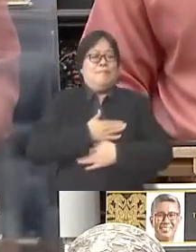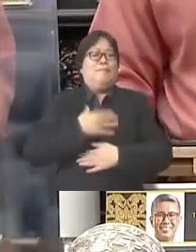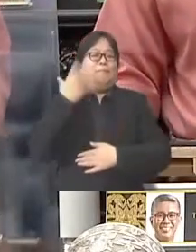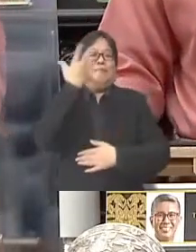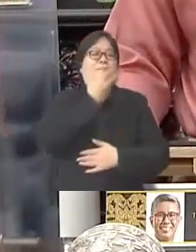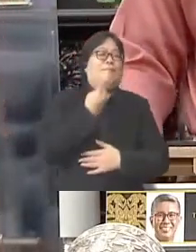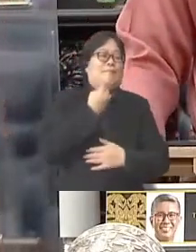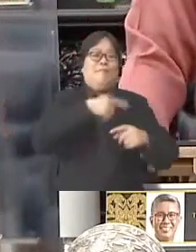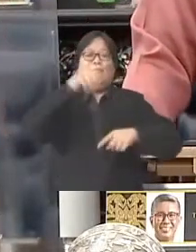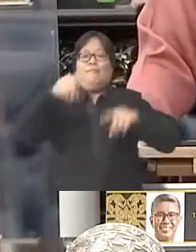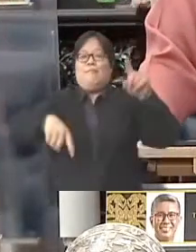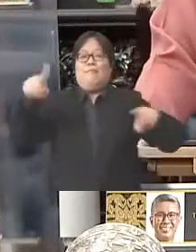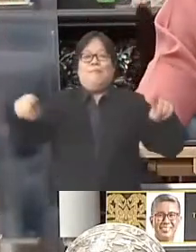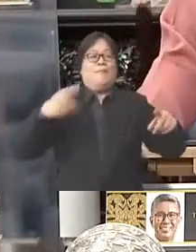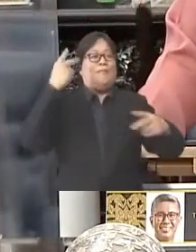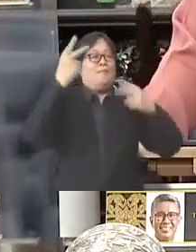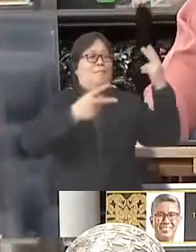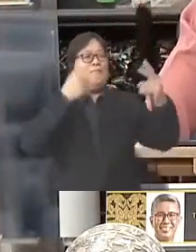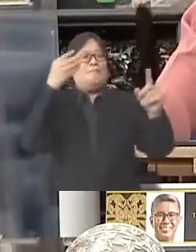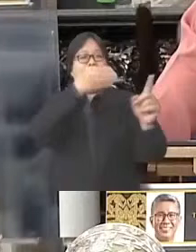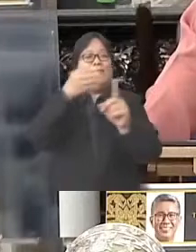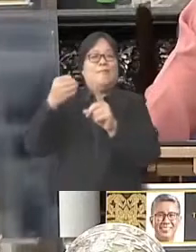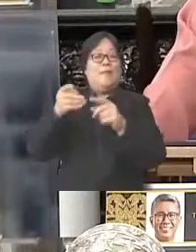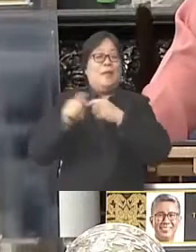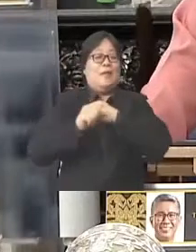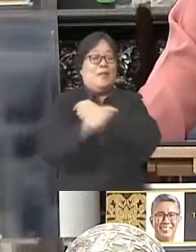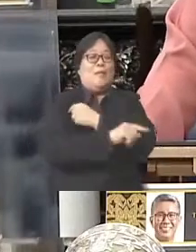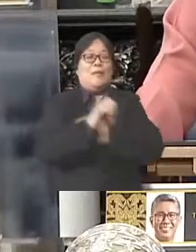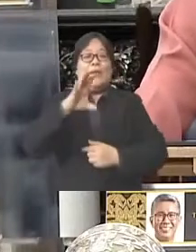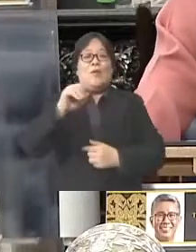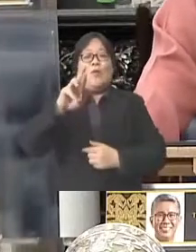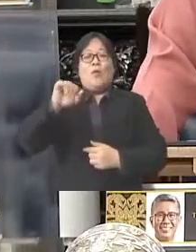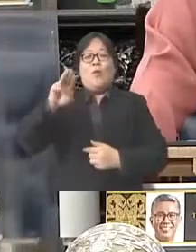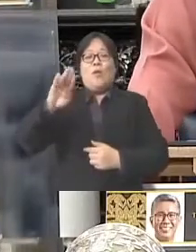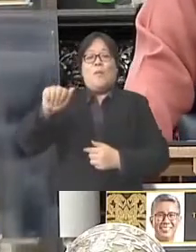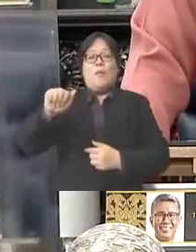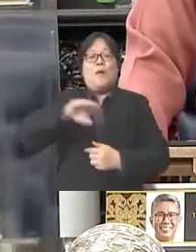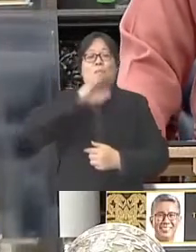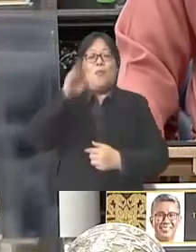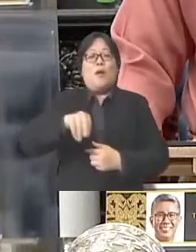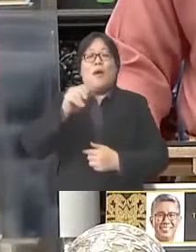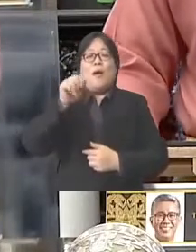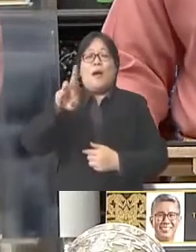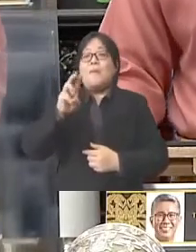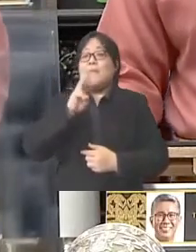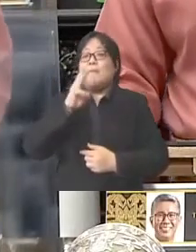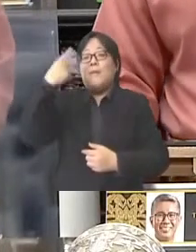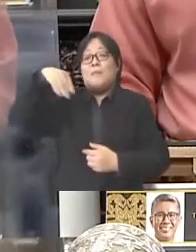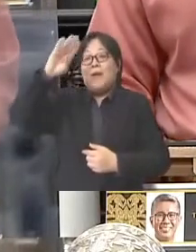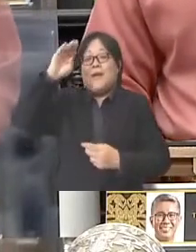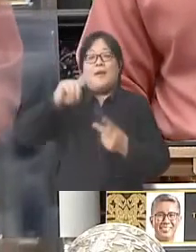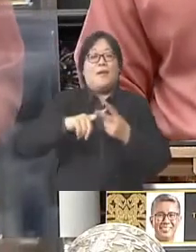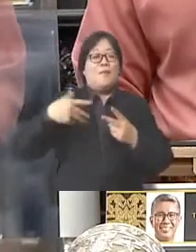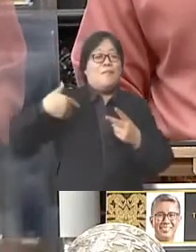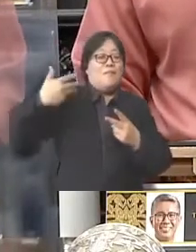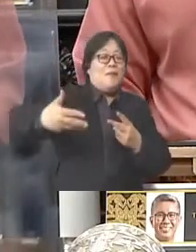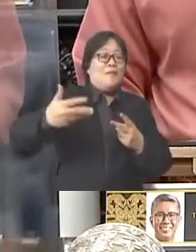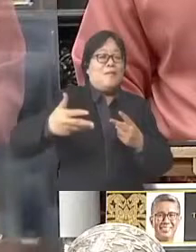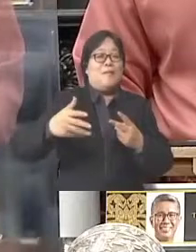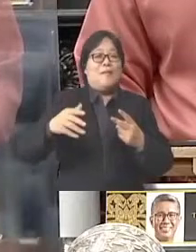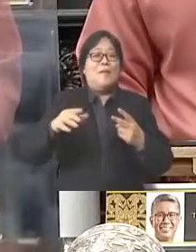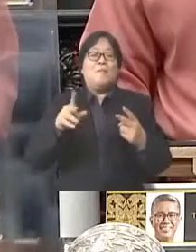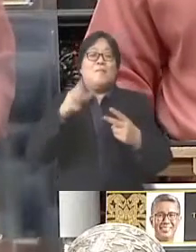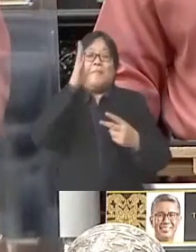keindahan sekebun pakaian destinasi pelancongan daripada tamani korinbo Dita matiku Rimba Bukit Aidi please warisan bersejarah di kota